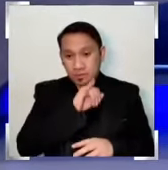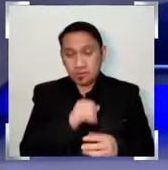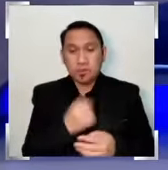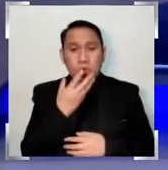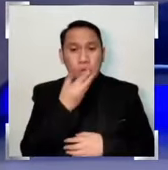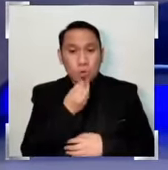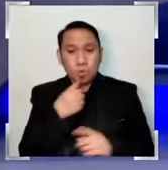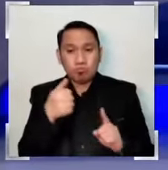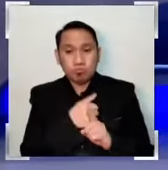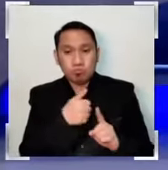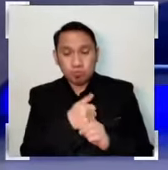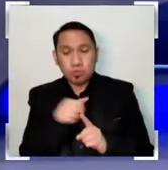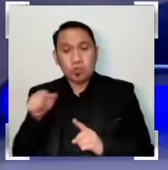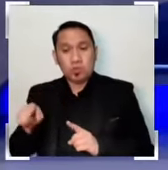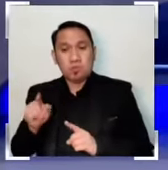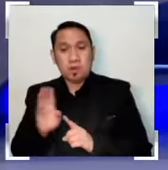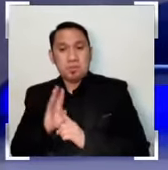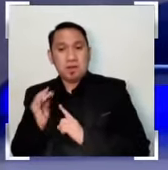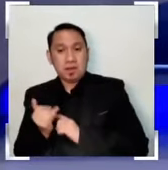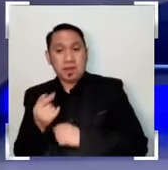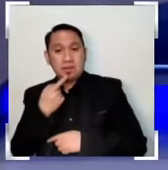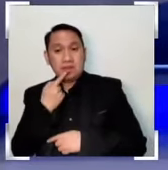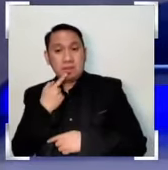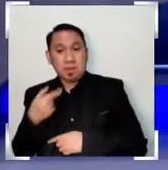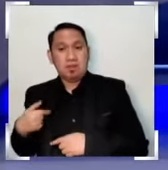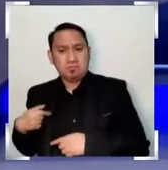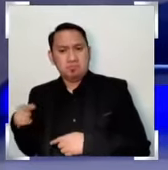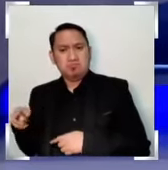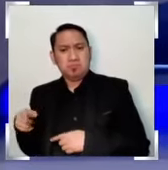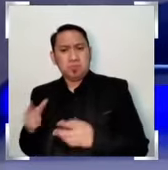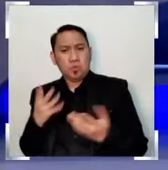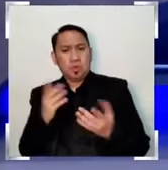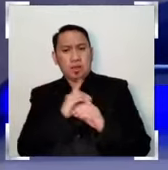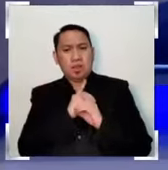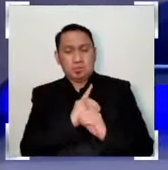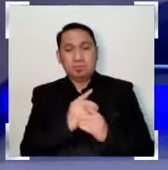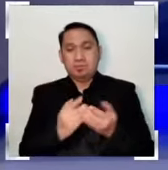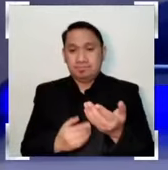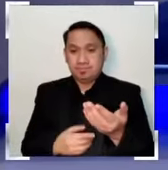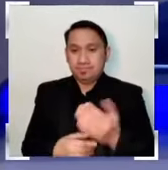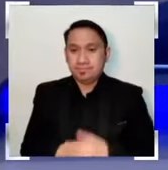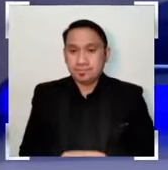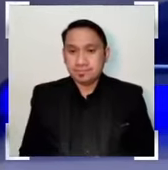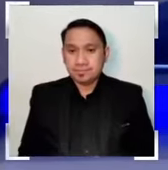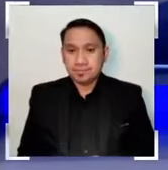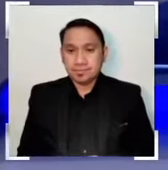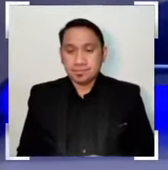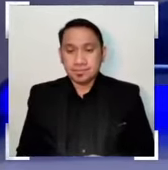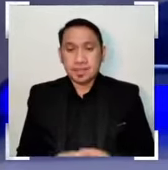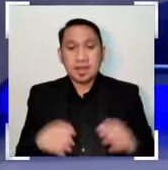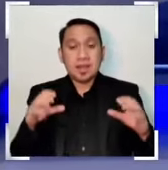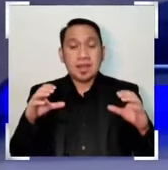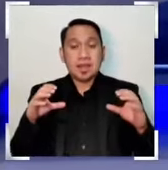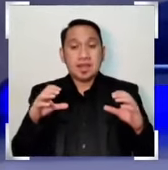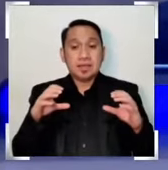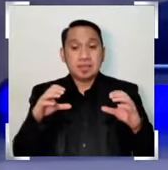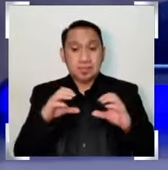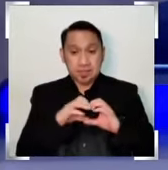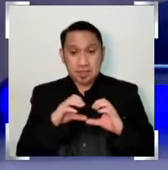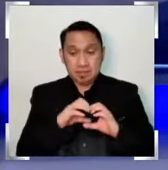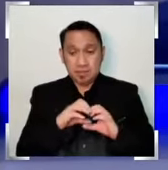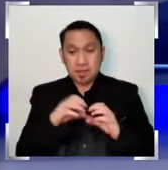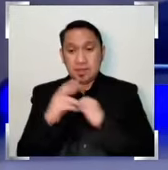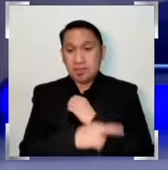barangay at ang depensa ng mga opisyal sa pagsaksi ni Rujimar Sukaldito ng GMA Regional TV, 1